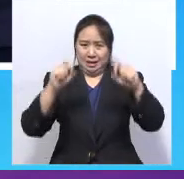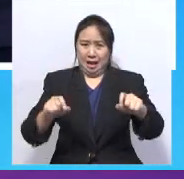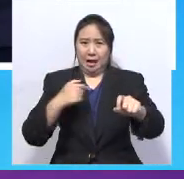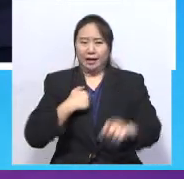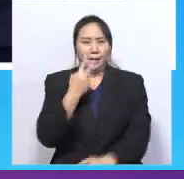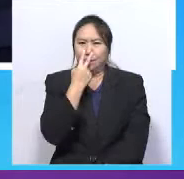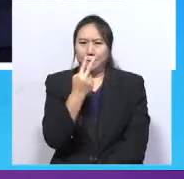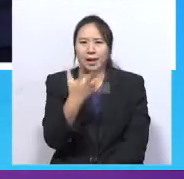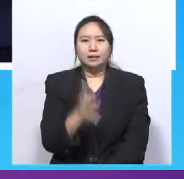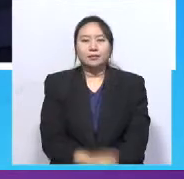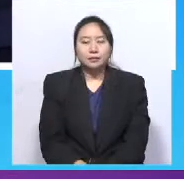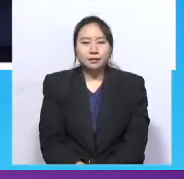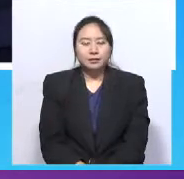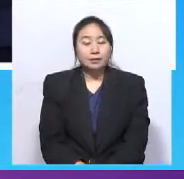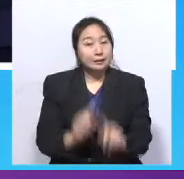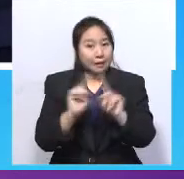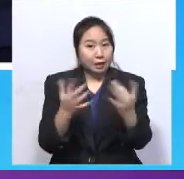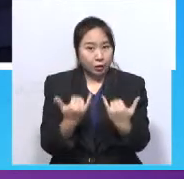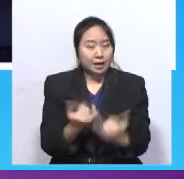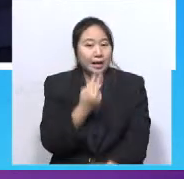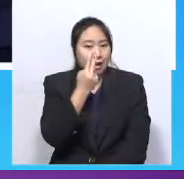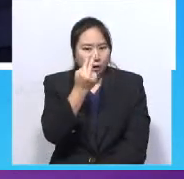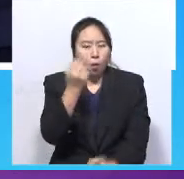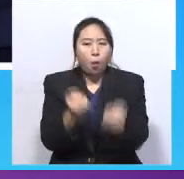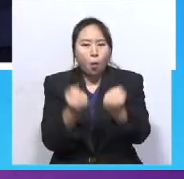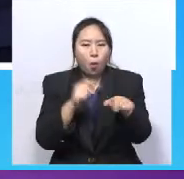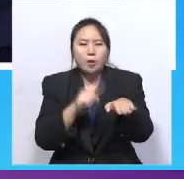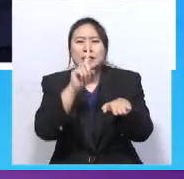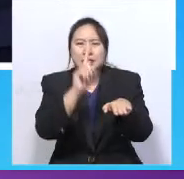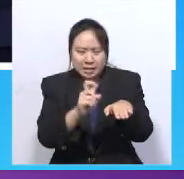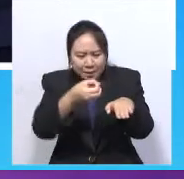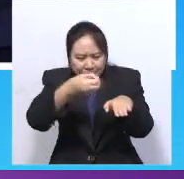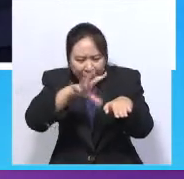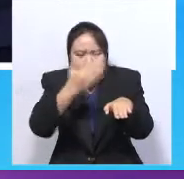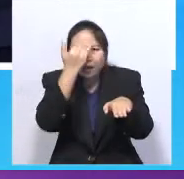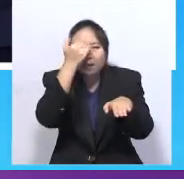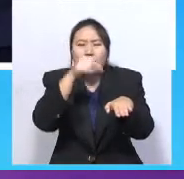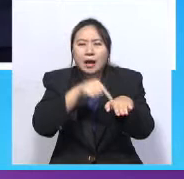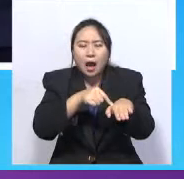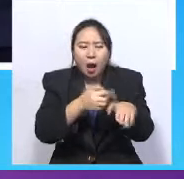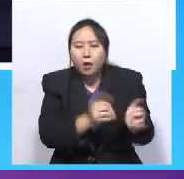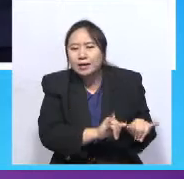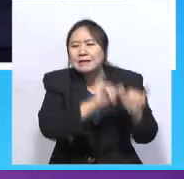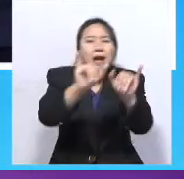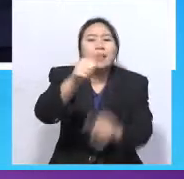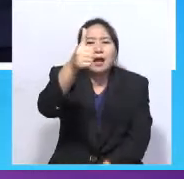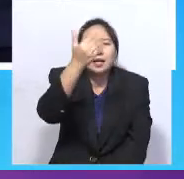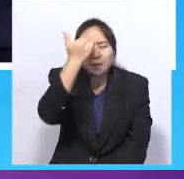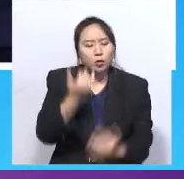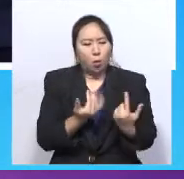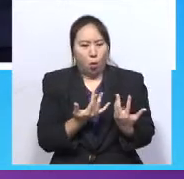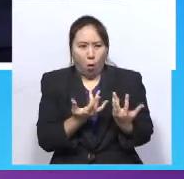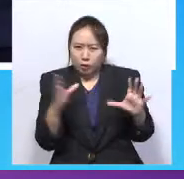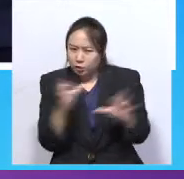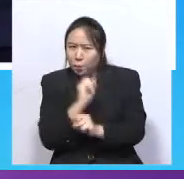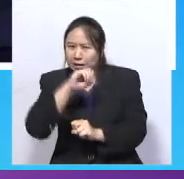ผม แต่กรณีนี้มันมีข้อสังเกตว่ารถเนี่ยมันเสียหายแล้วทำไมถึงเอาออกมาจากท่าเรือได้ครับทำไมไม่ถึงรอให้มันชัดเจนก่อนถึงออกม